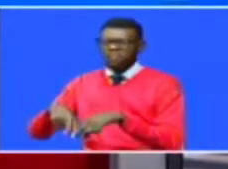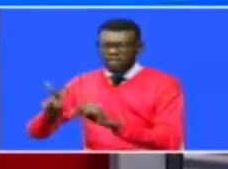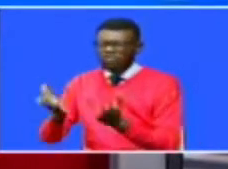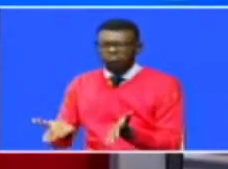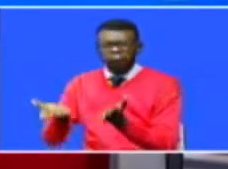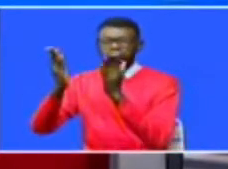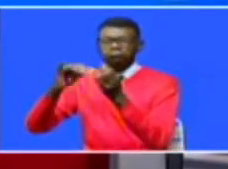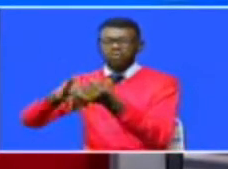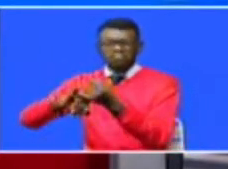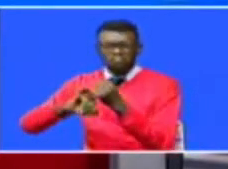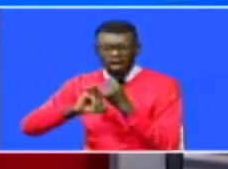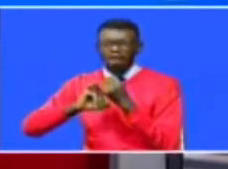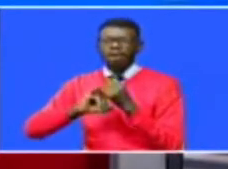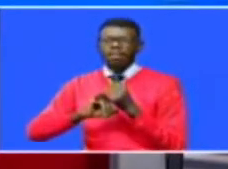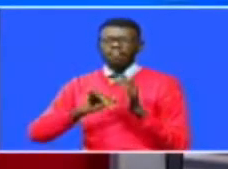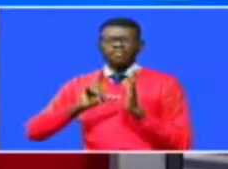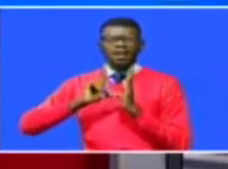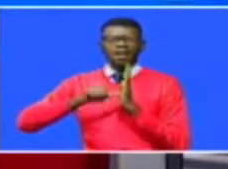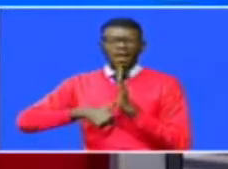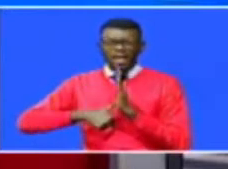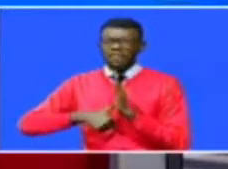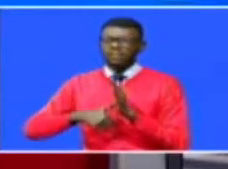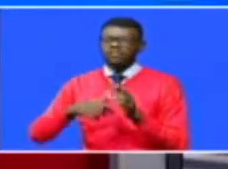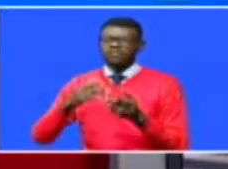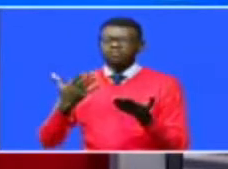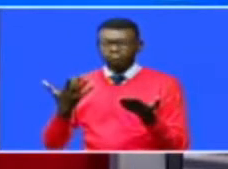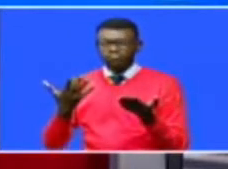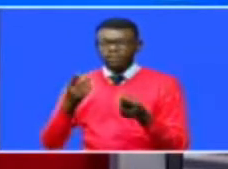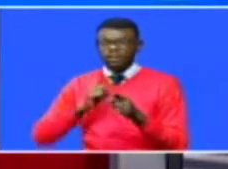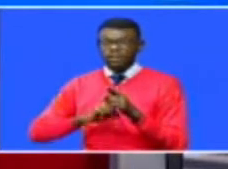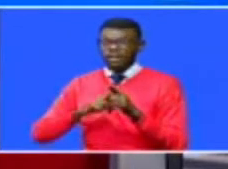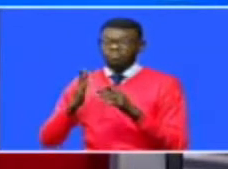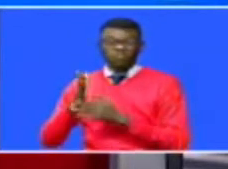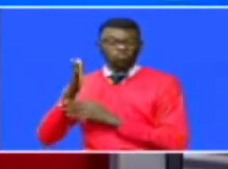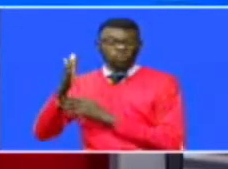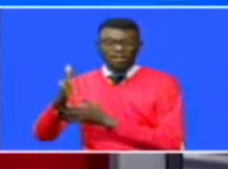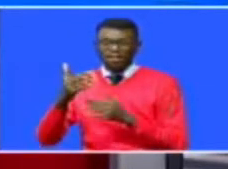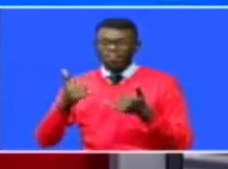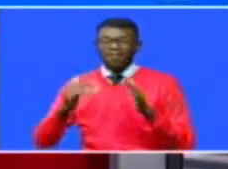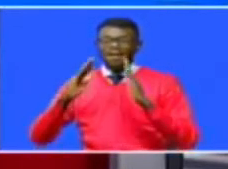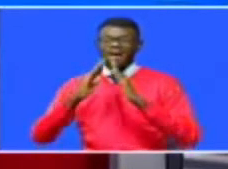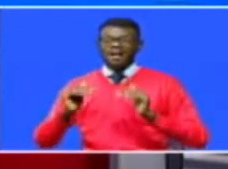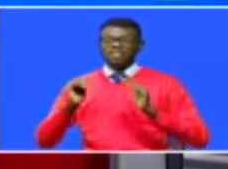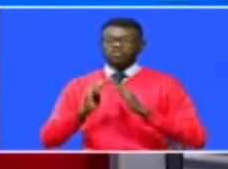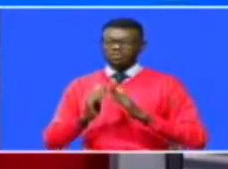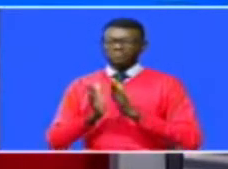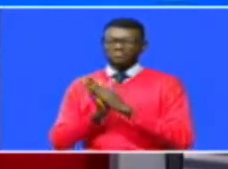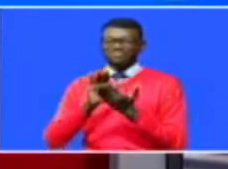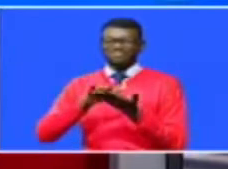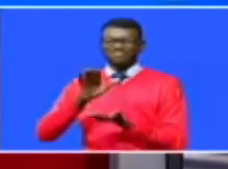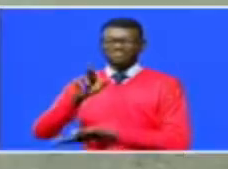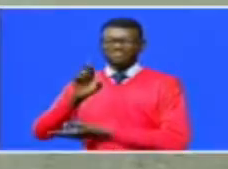hadi atakapotimiza ndoto ya kuichezea timu ya kinadada ya Arsenal kule Uingereza. Rutuno Kunyike anatuarifu